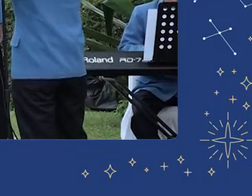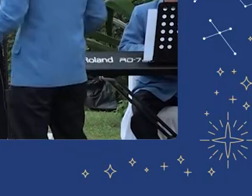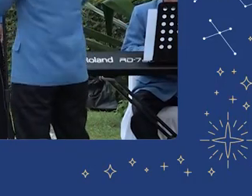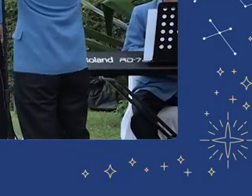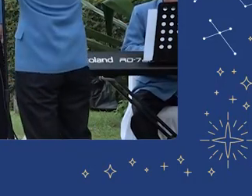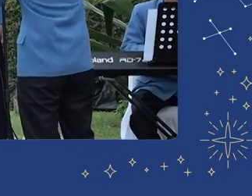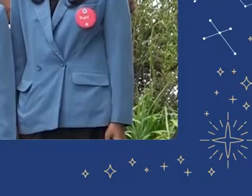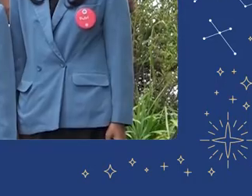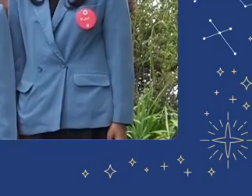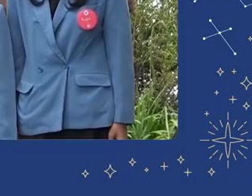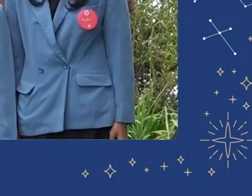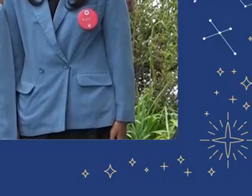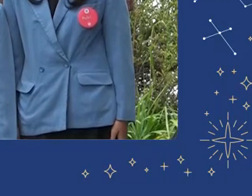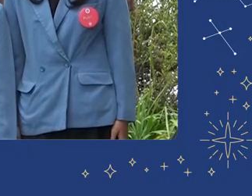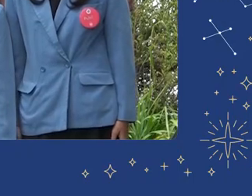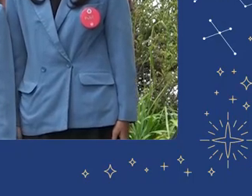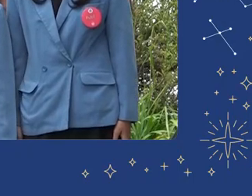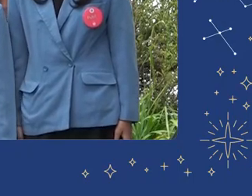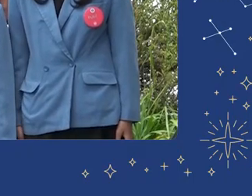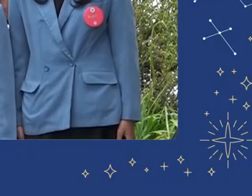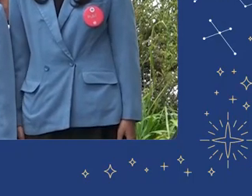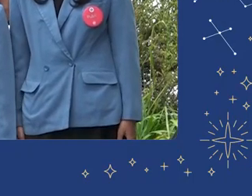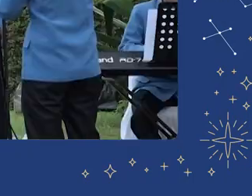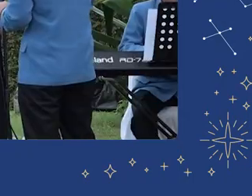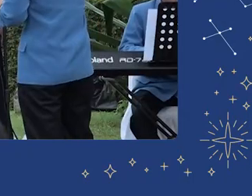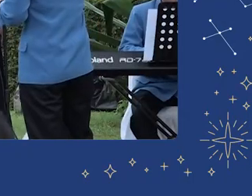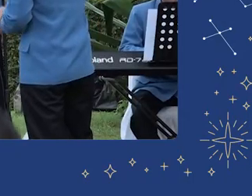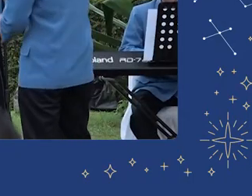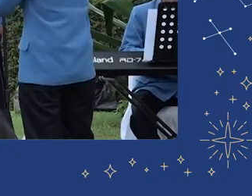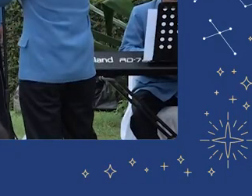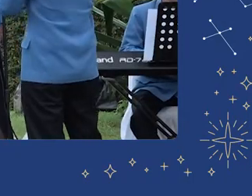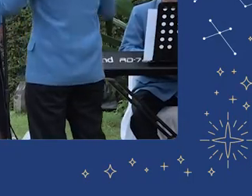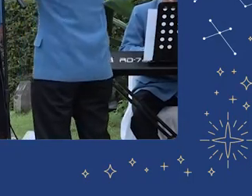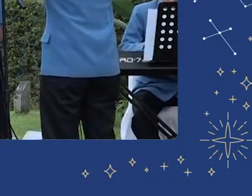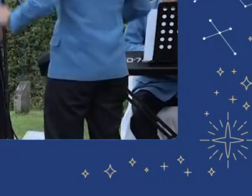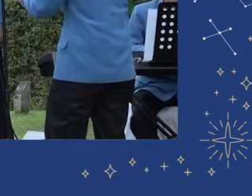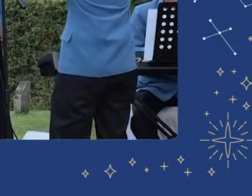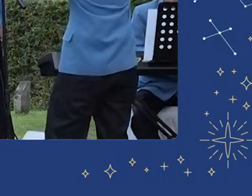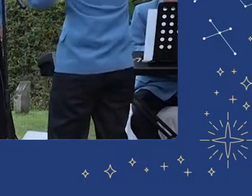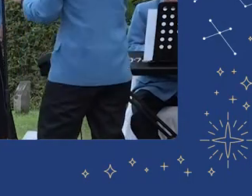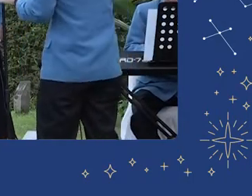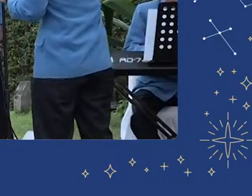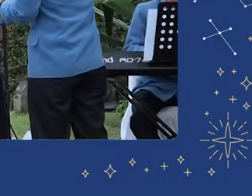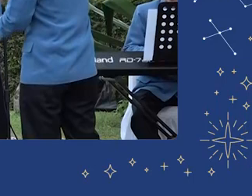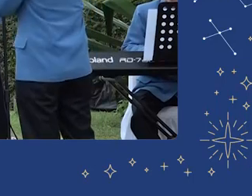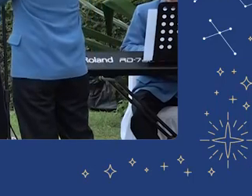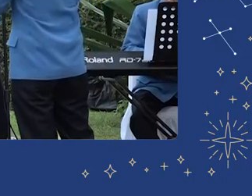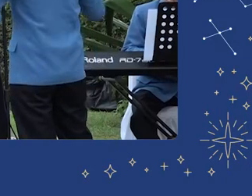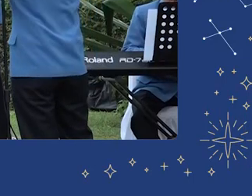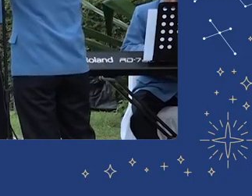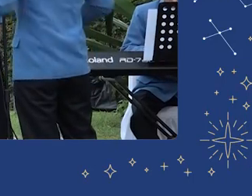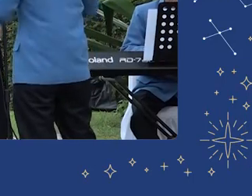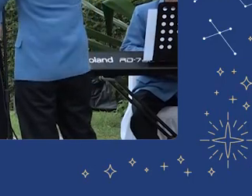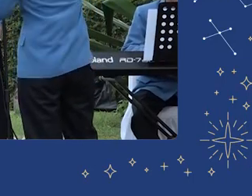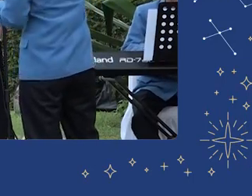mimpimu jadi nyata kenyataan kita semua pasti bisa asalkan